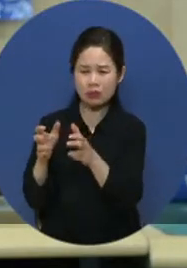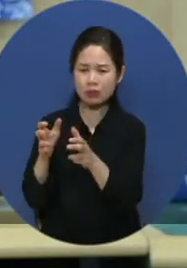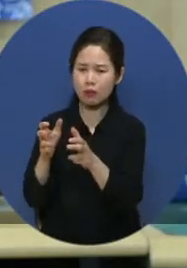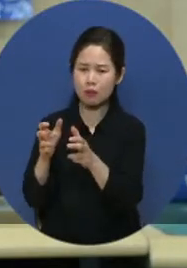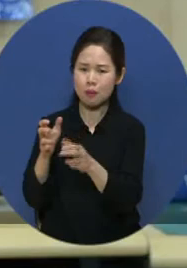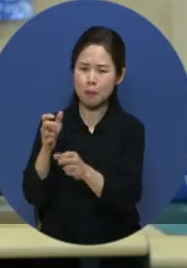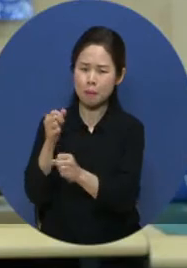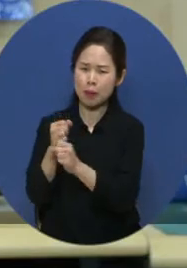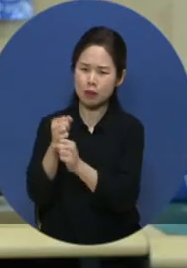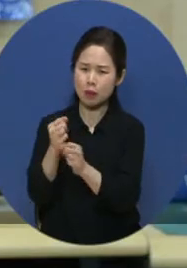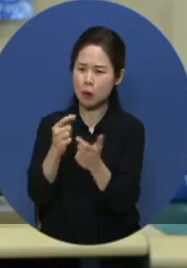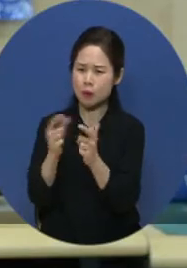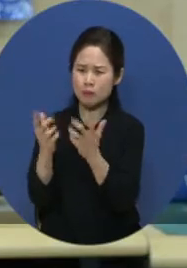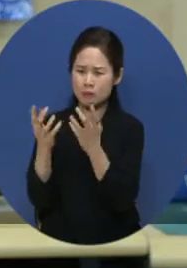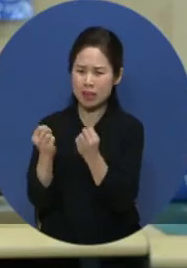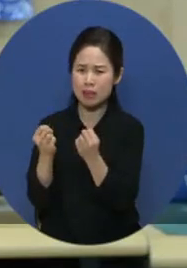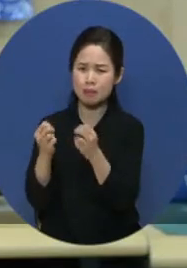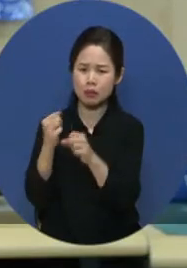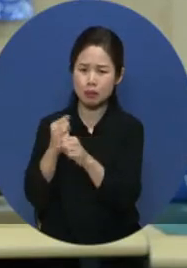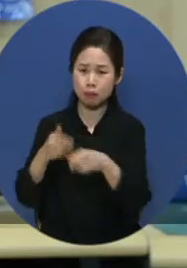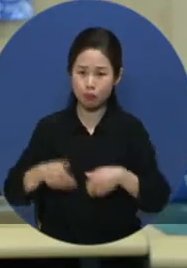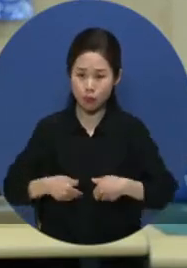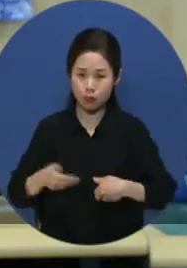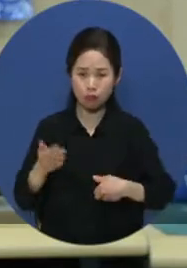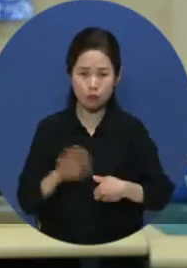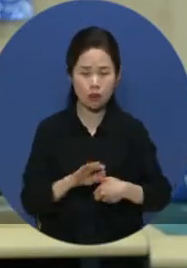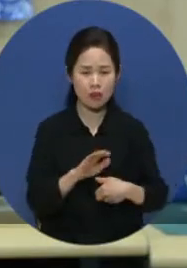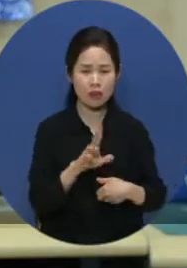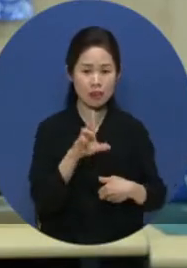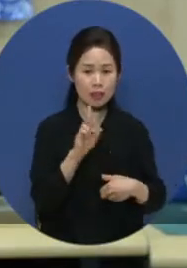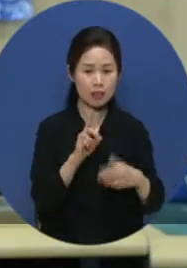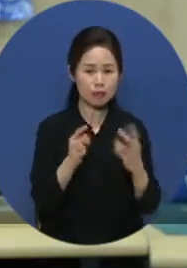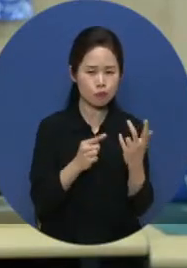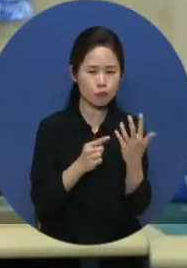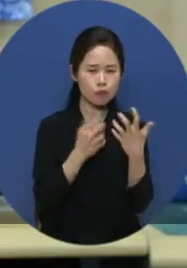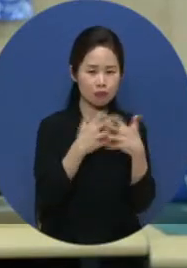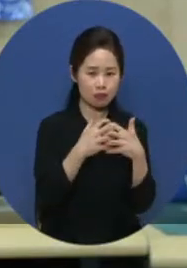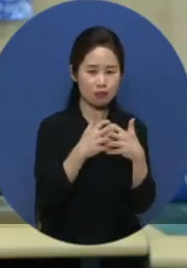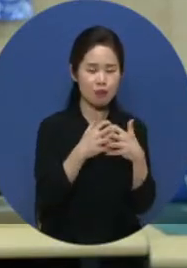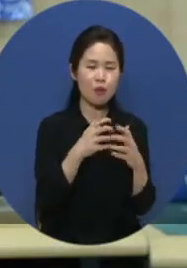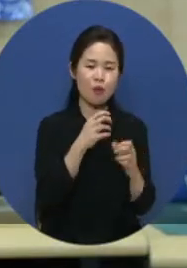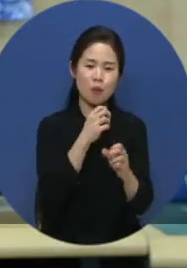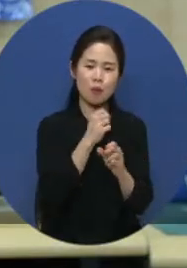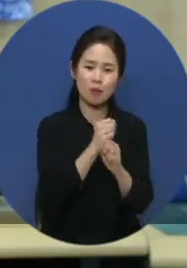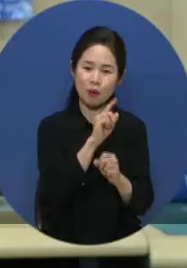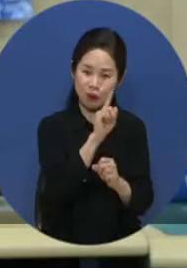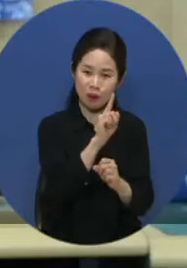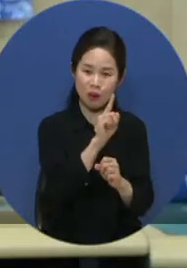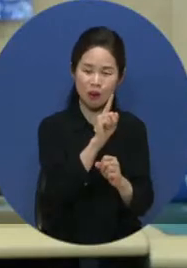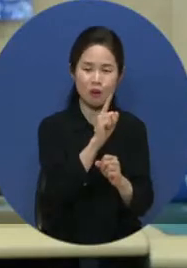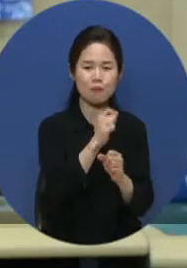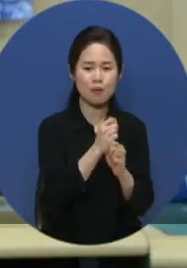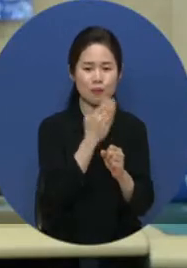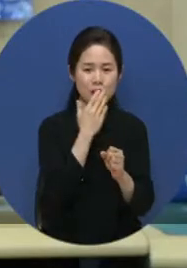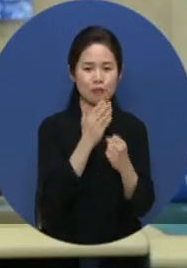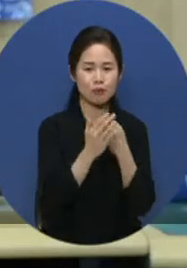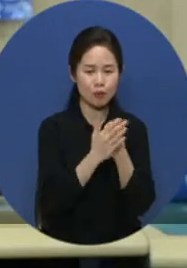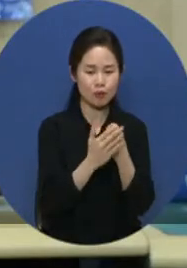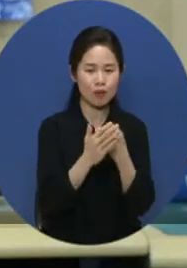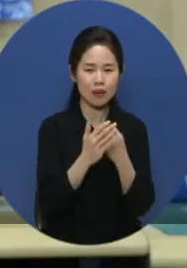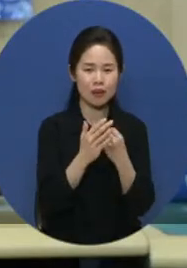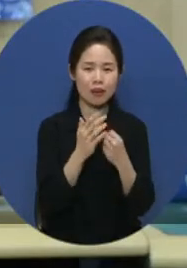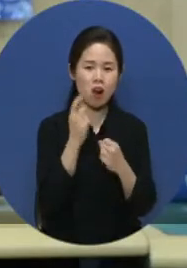때문에 의수나 의족같이 개인이 단 하나만 맞춤 제작을 해야 되는 경우에 비용 대비 효율성이